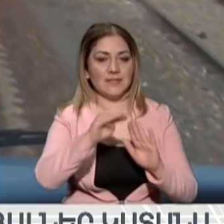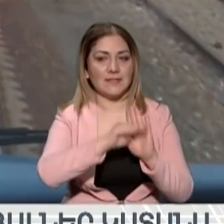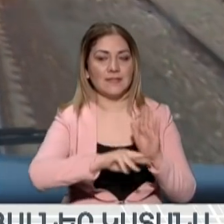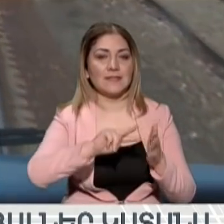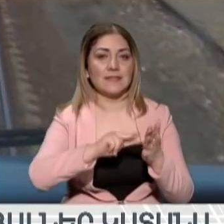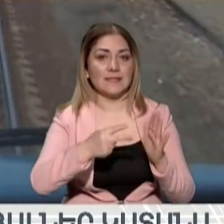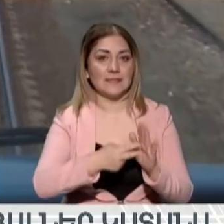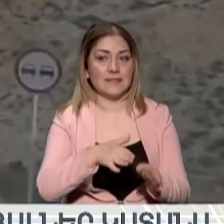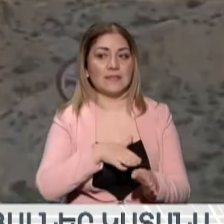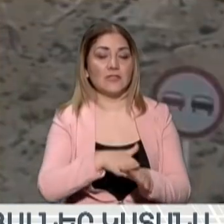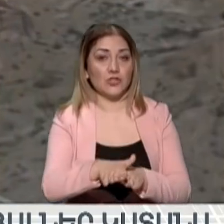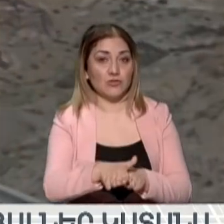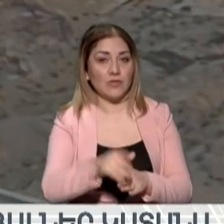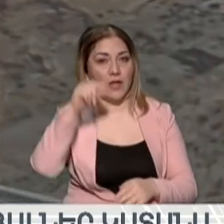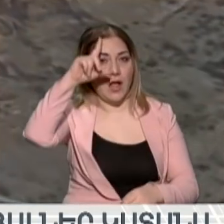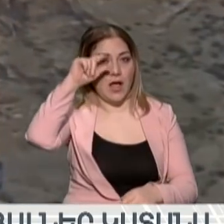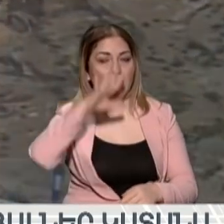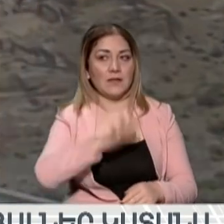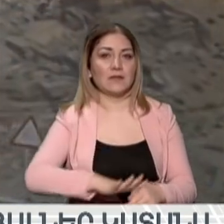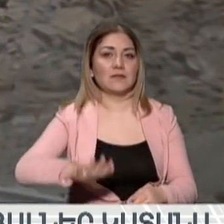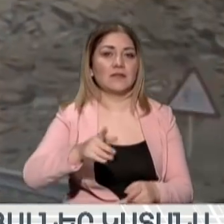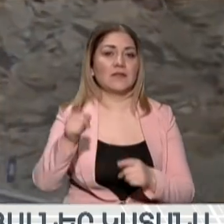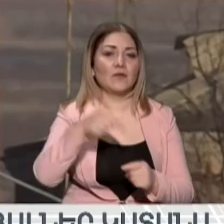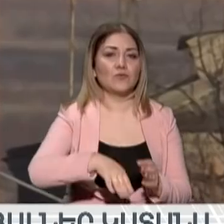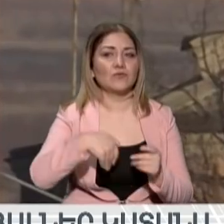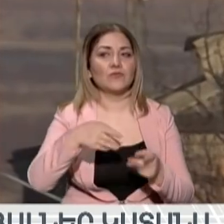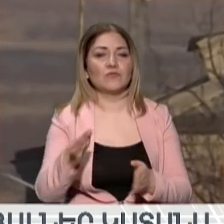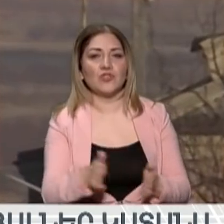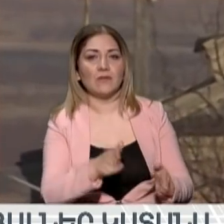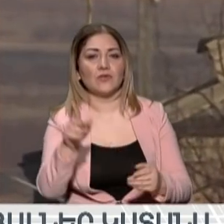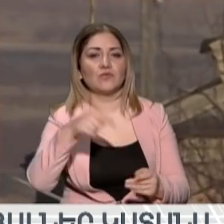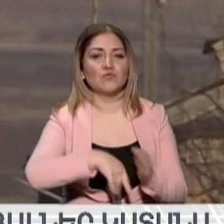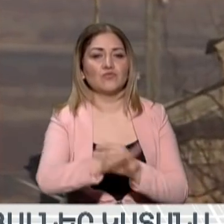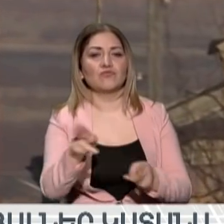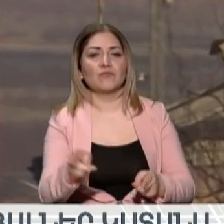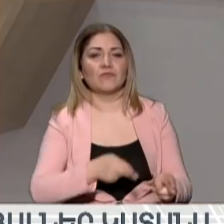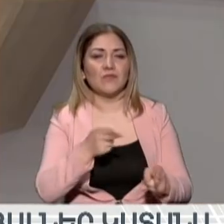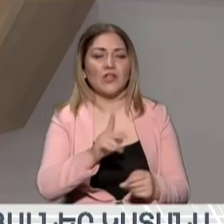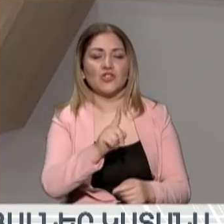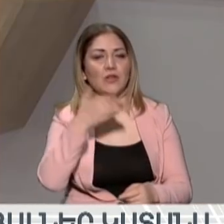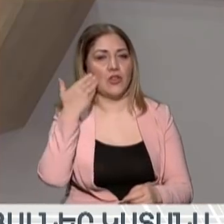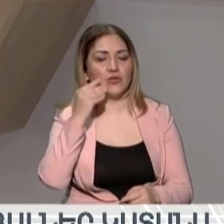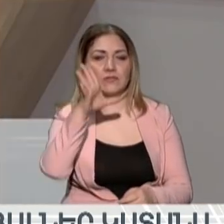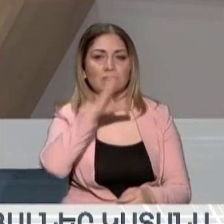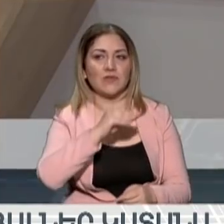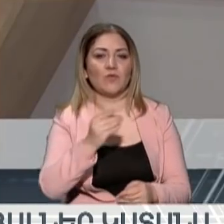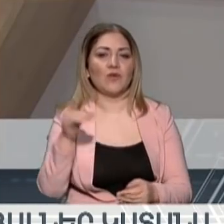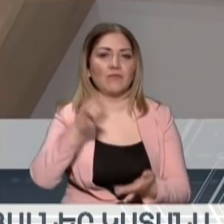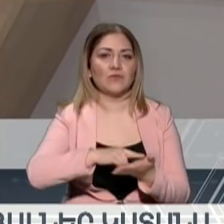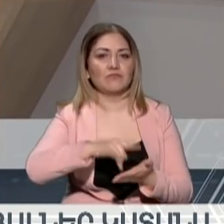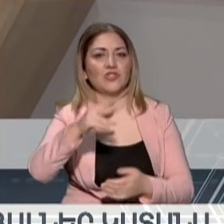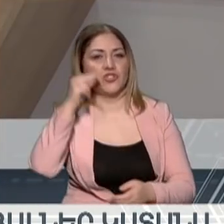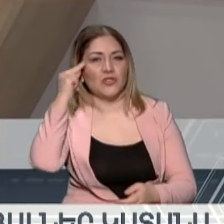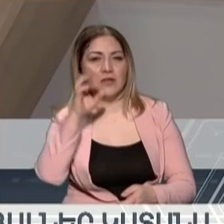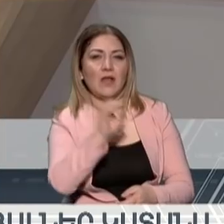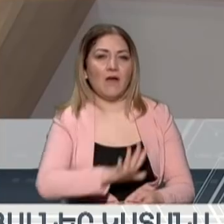ծրագրերի իրագործման պարագայում Հայաստանը տարանցիկ երկիր դառնալու լուրջ նախադրյալներ կստանա։ Այստեղ խոսքը կարող գնա